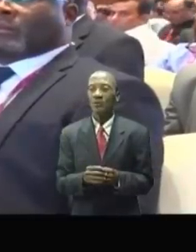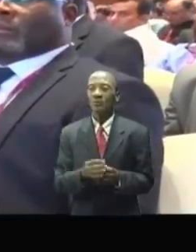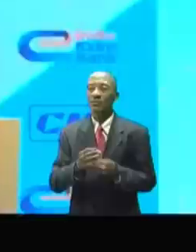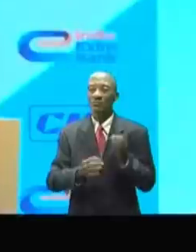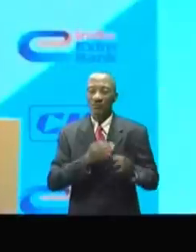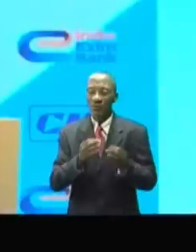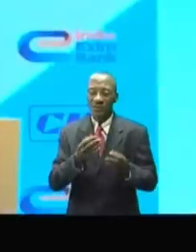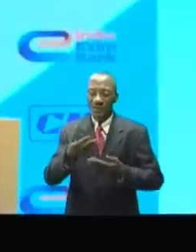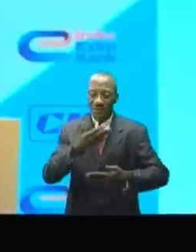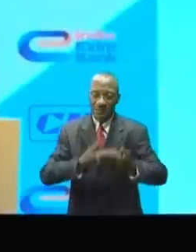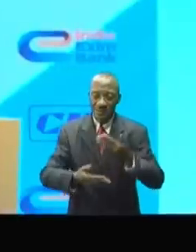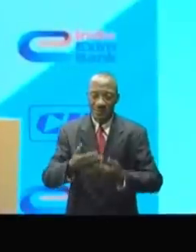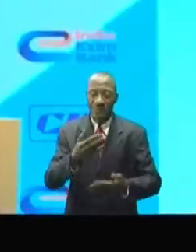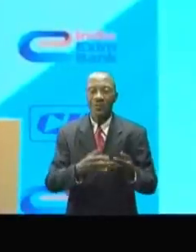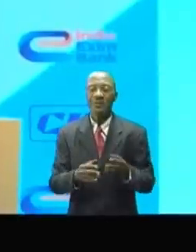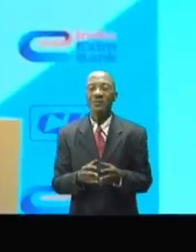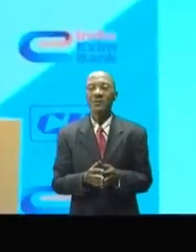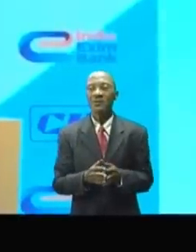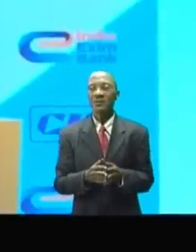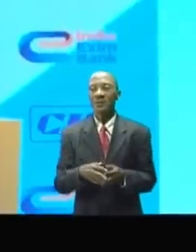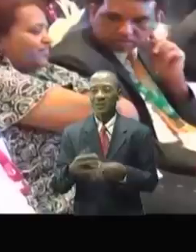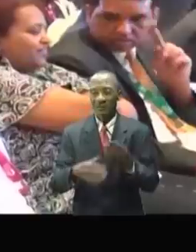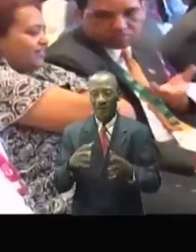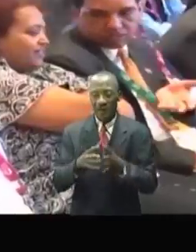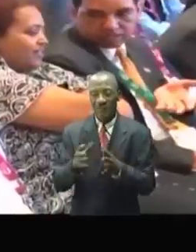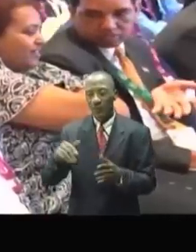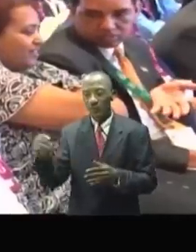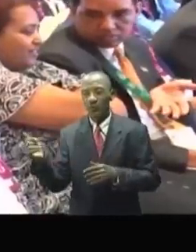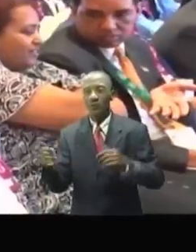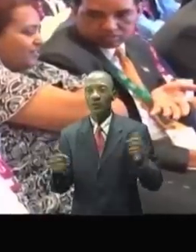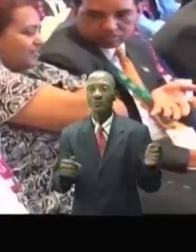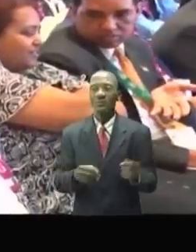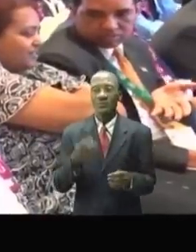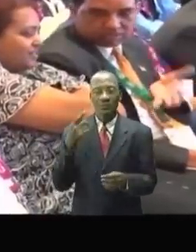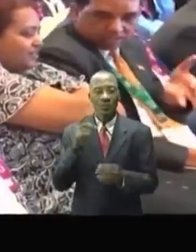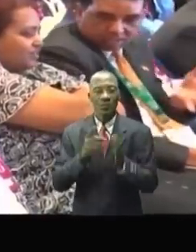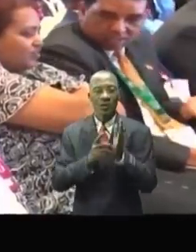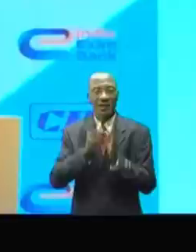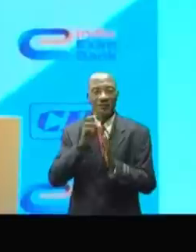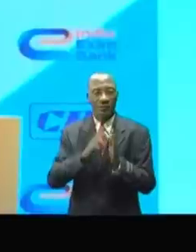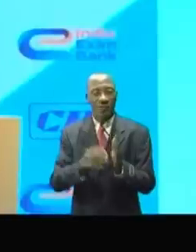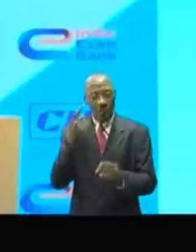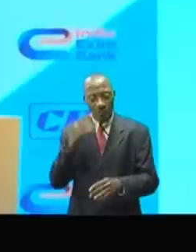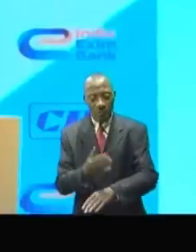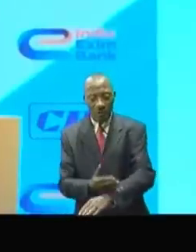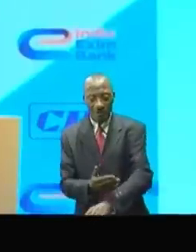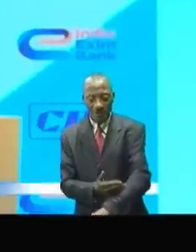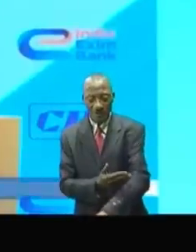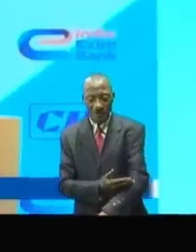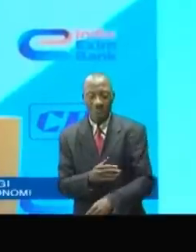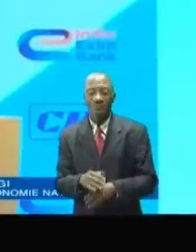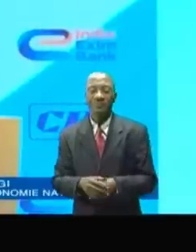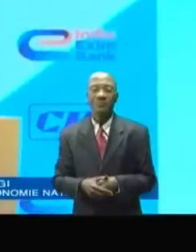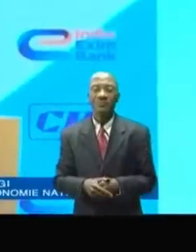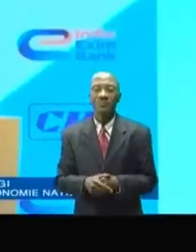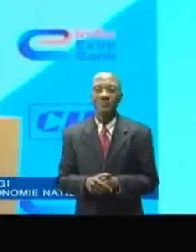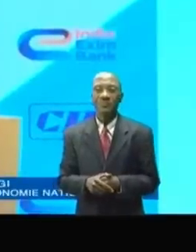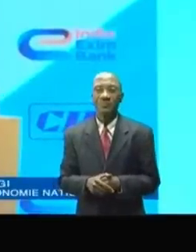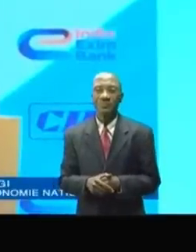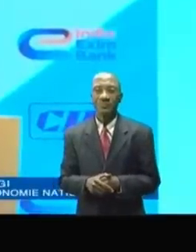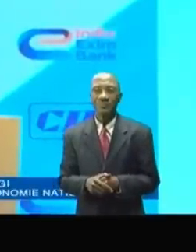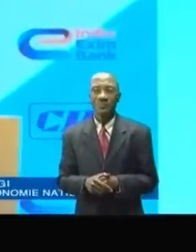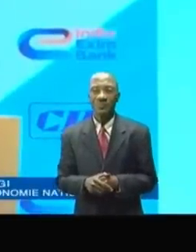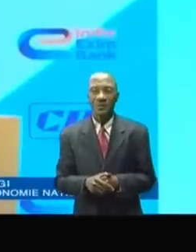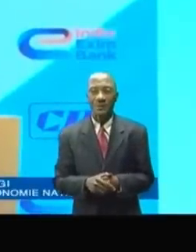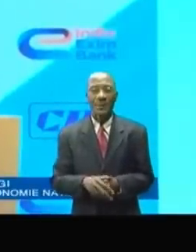relance de nos économies respectives. Mesdames et messieurs, la République démocratique du Congo, grâce à sa